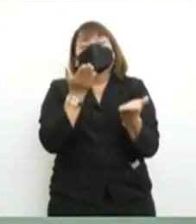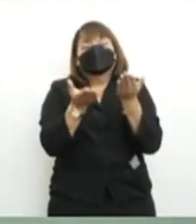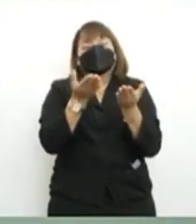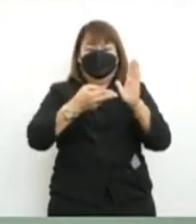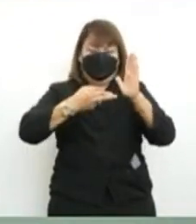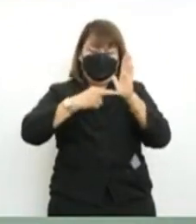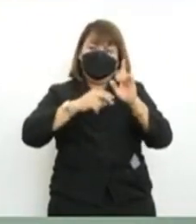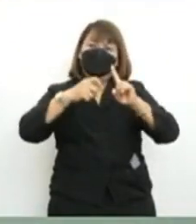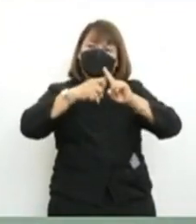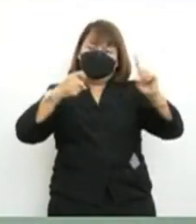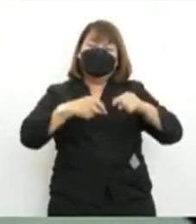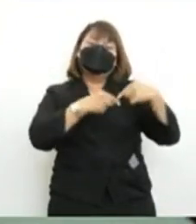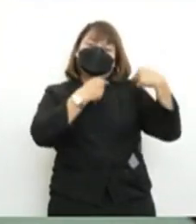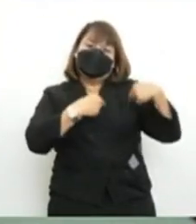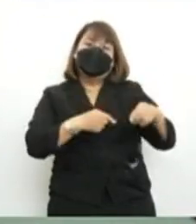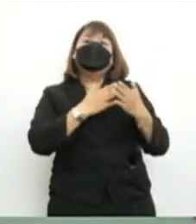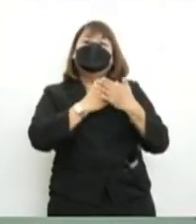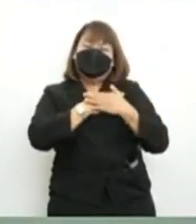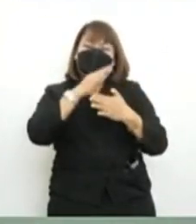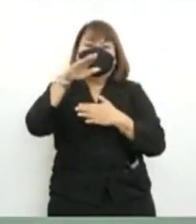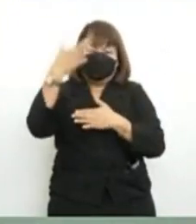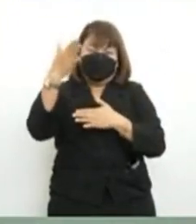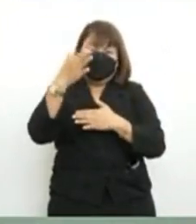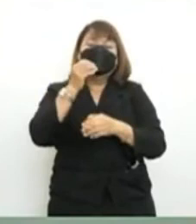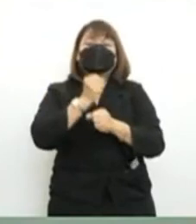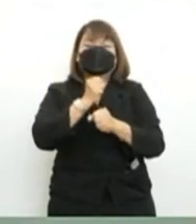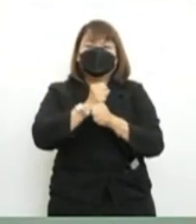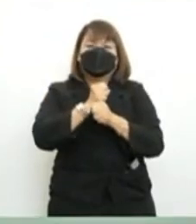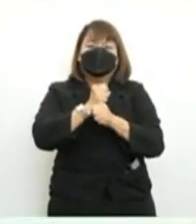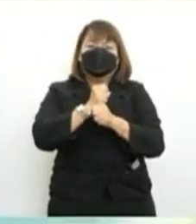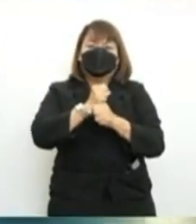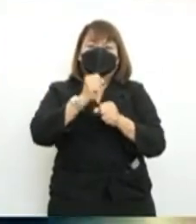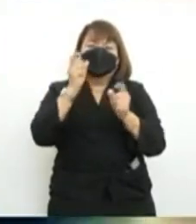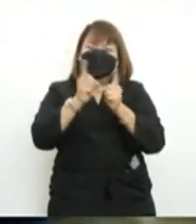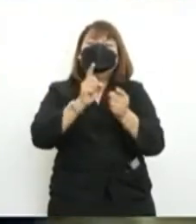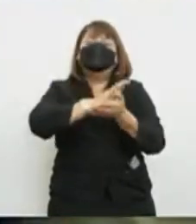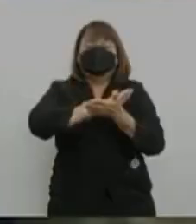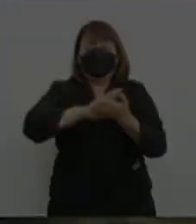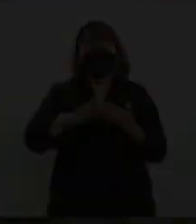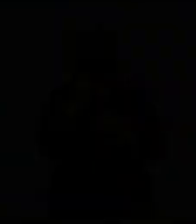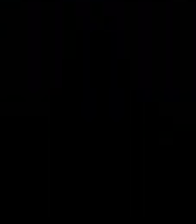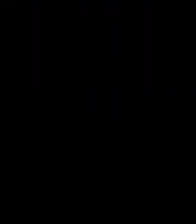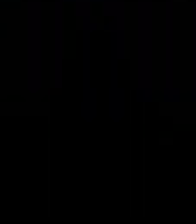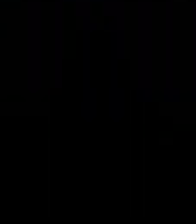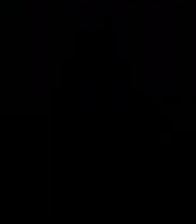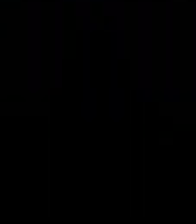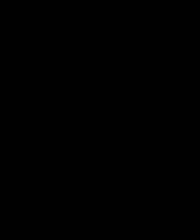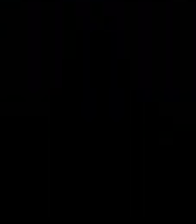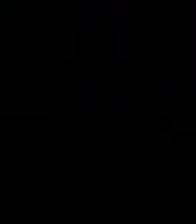ริ่มจากการที่มีใจรักก่อนแล้วงานทุกอย่างย่อมสำเร็จลงได้ด้วยดีเสมอ